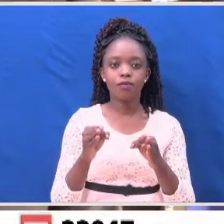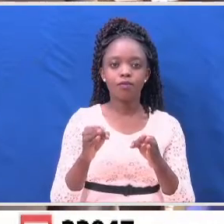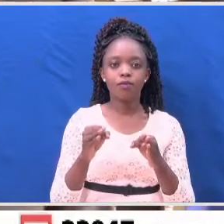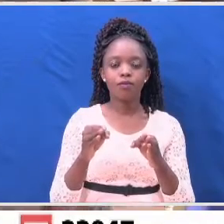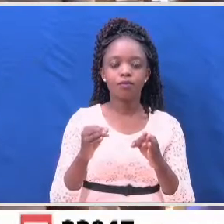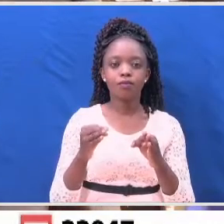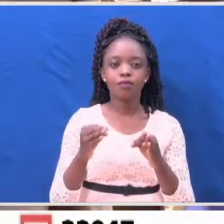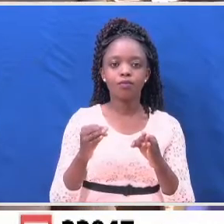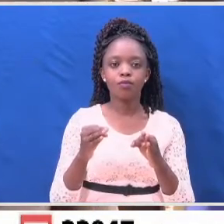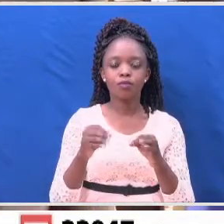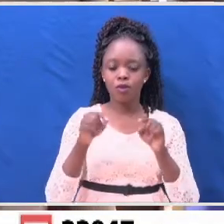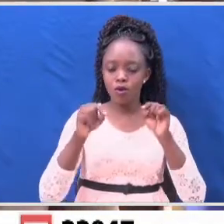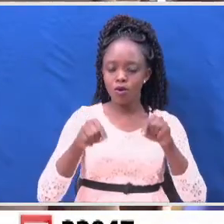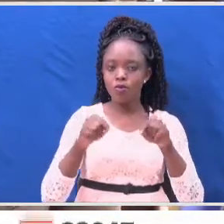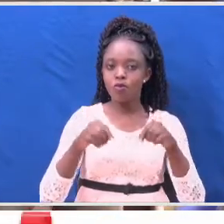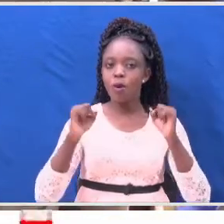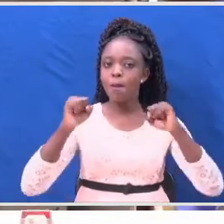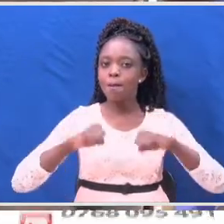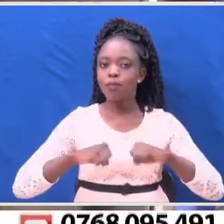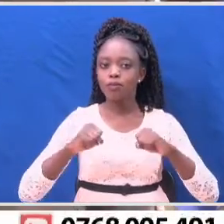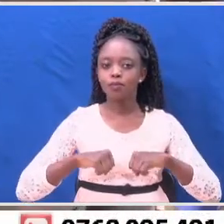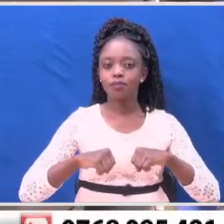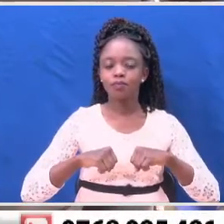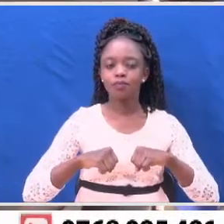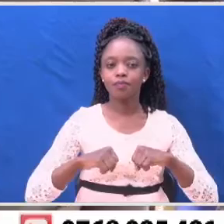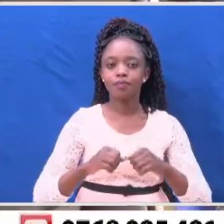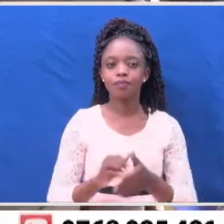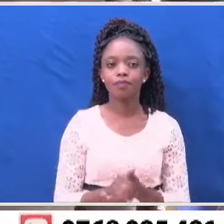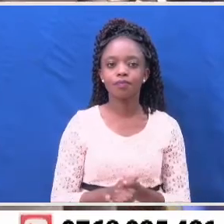mzima huo anaweza kukua kitu kweli?